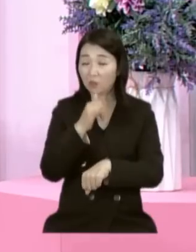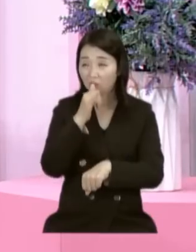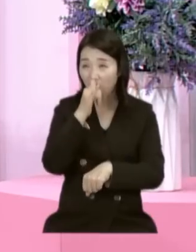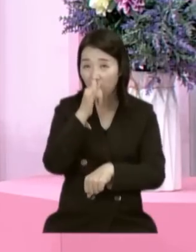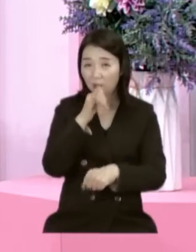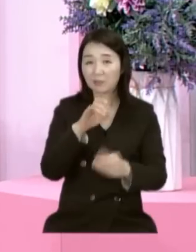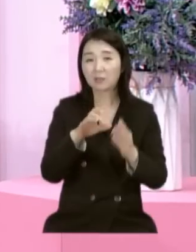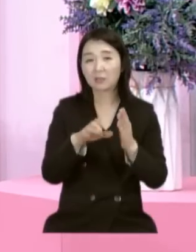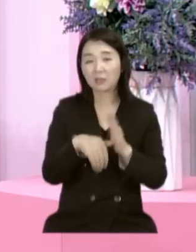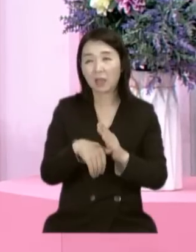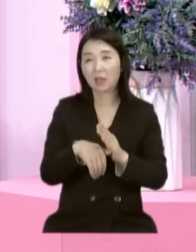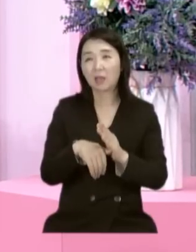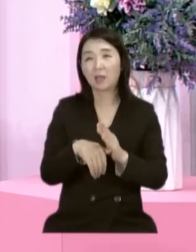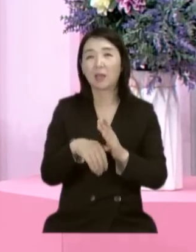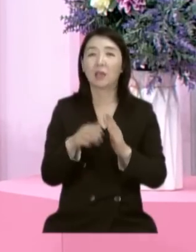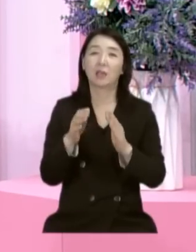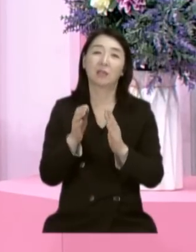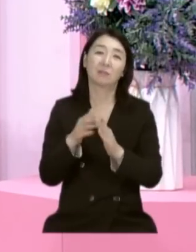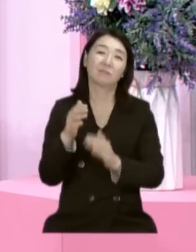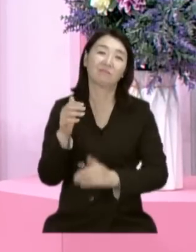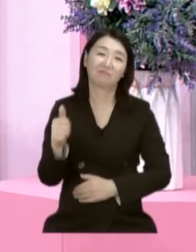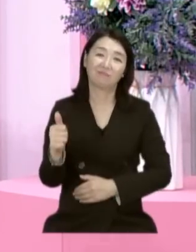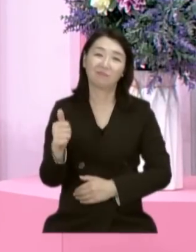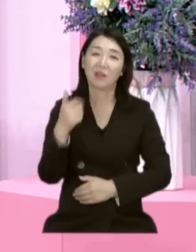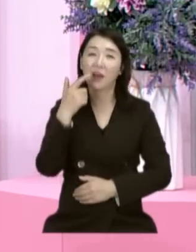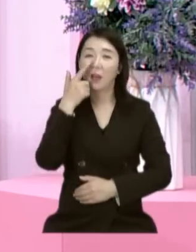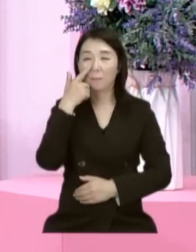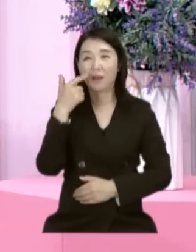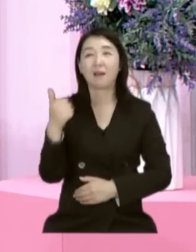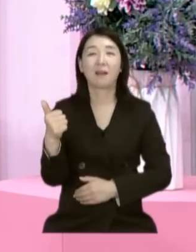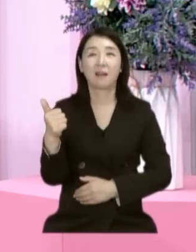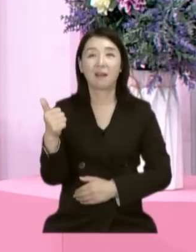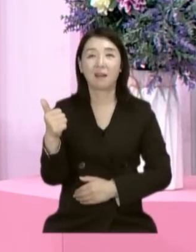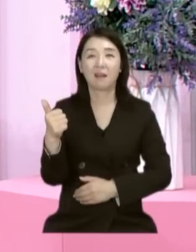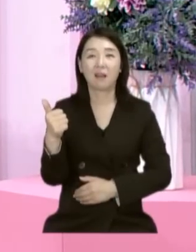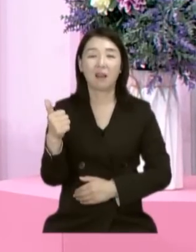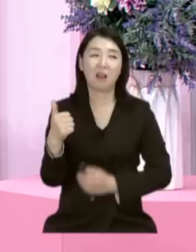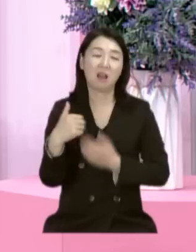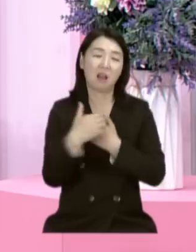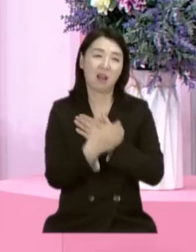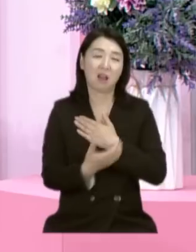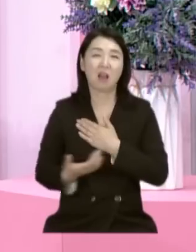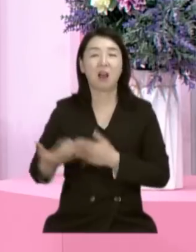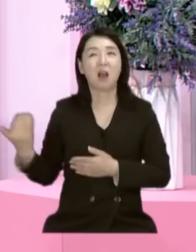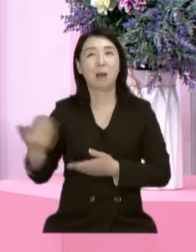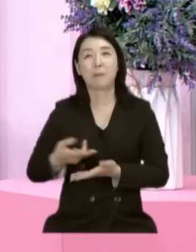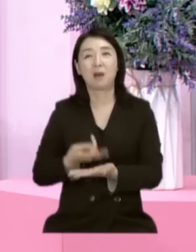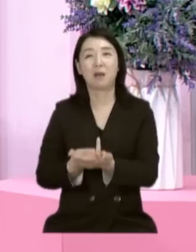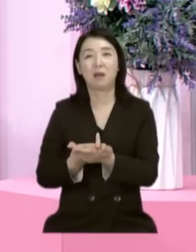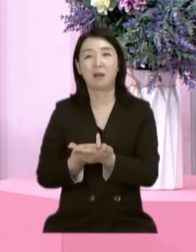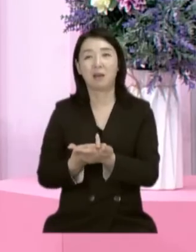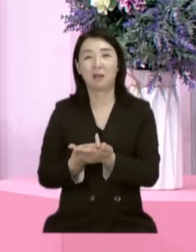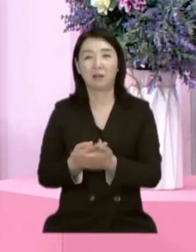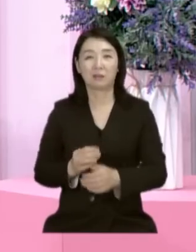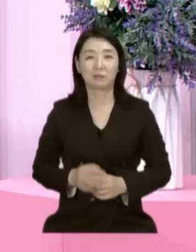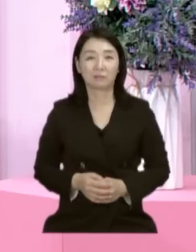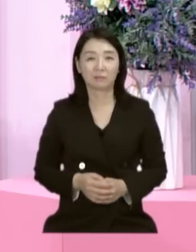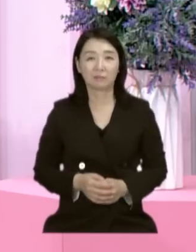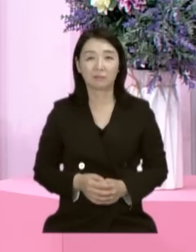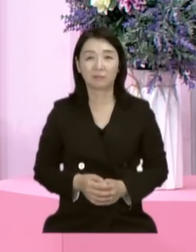되면은 반드시 가장 되시는 그 부친이 몸져 눕고 결국에는 또